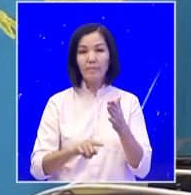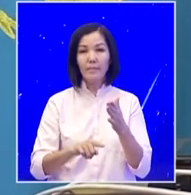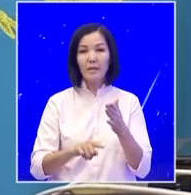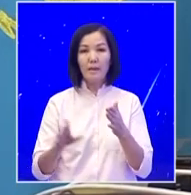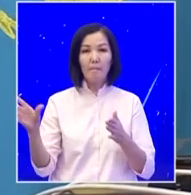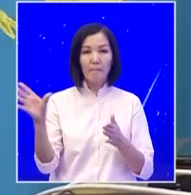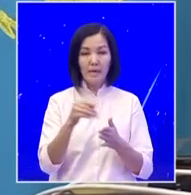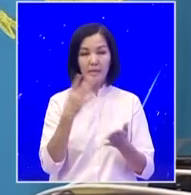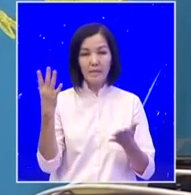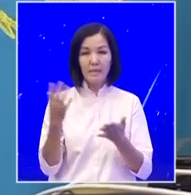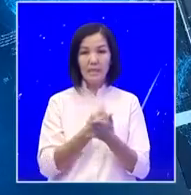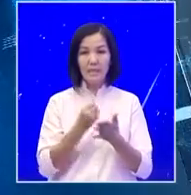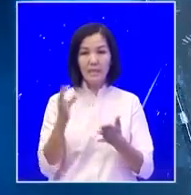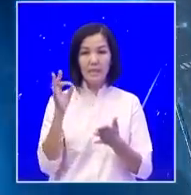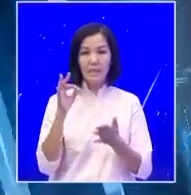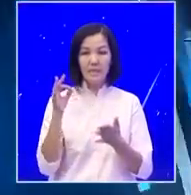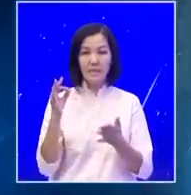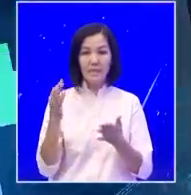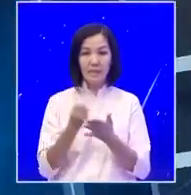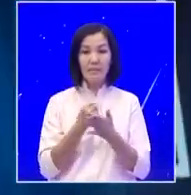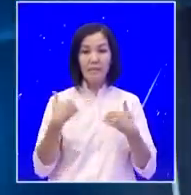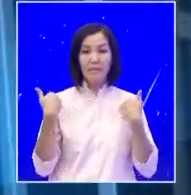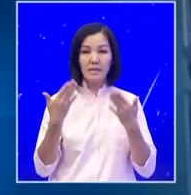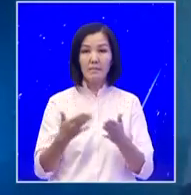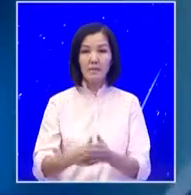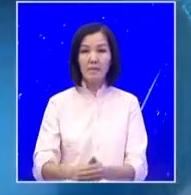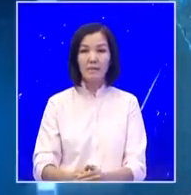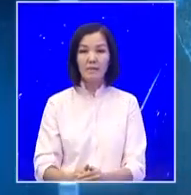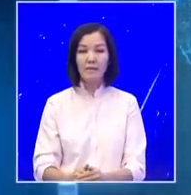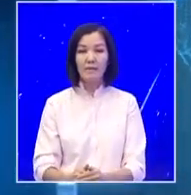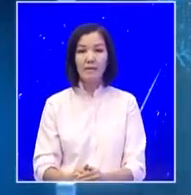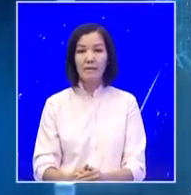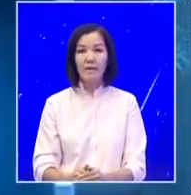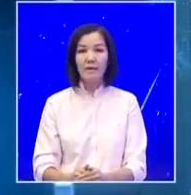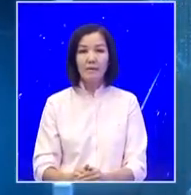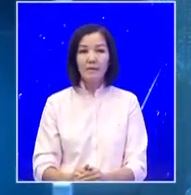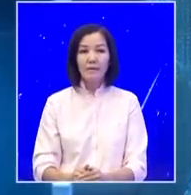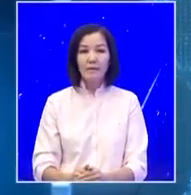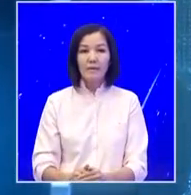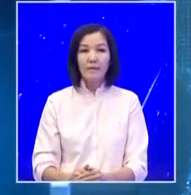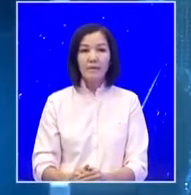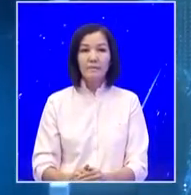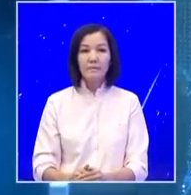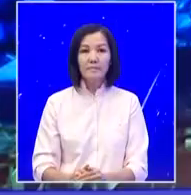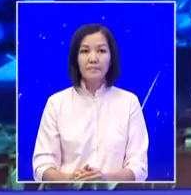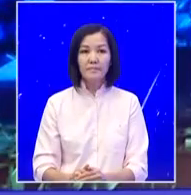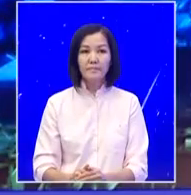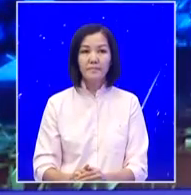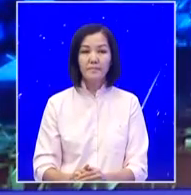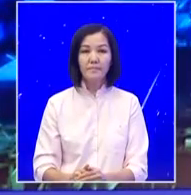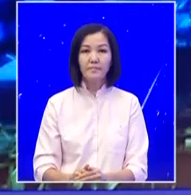баршаңызға сәттілік пен табыс тілеймін. Мадина Берқызы, Ғабит Қабдырахман, Жетісу телеарнасы.